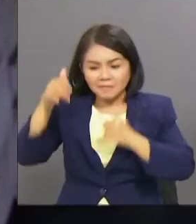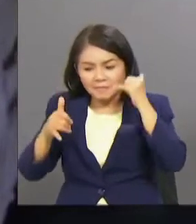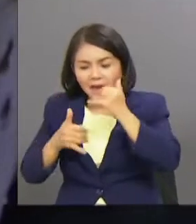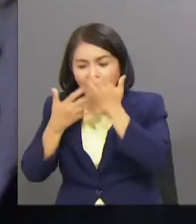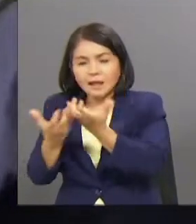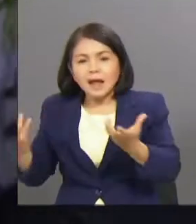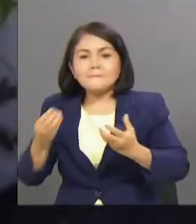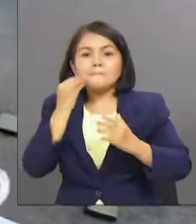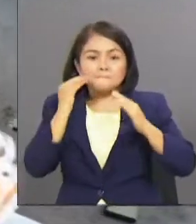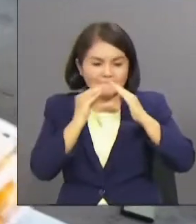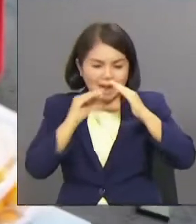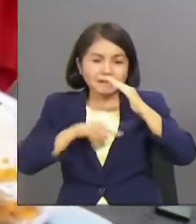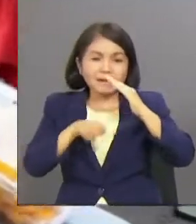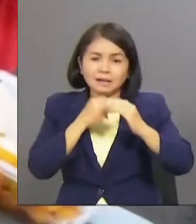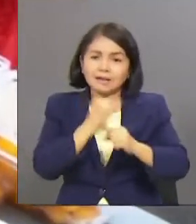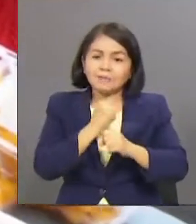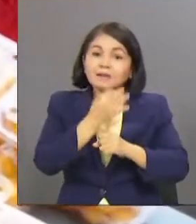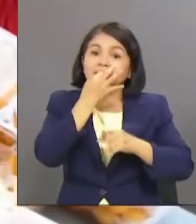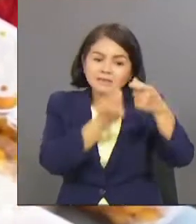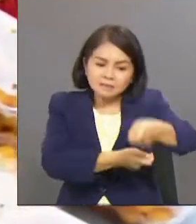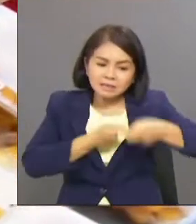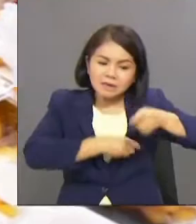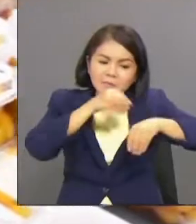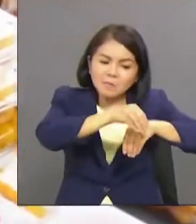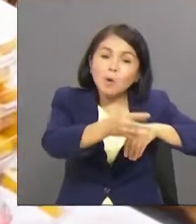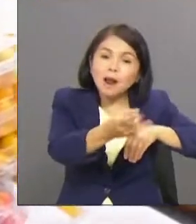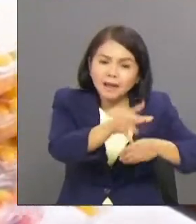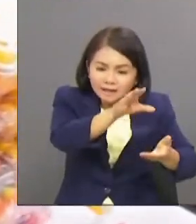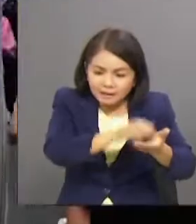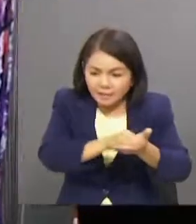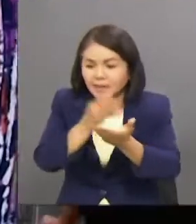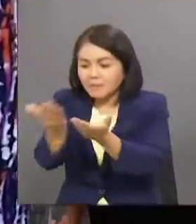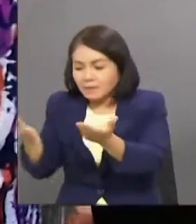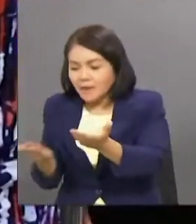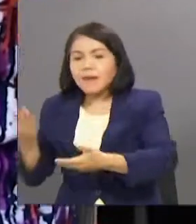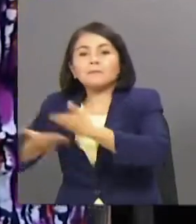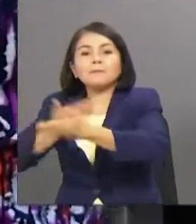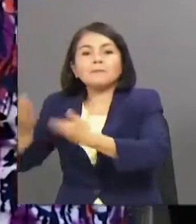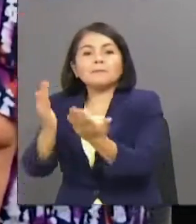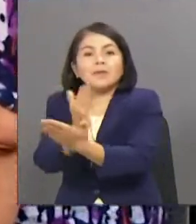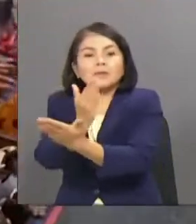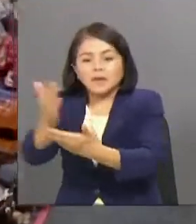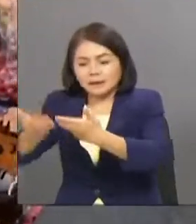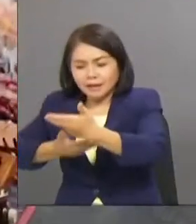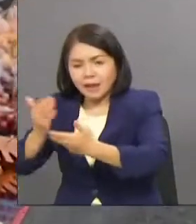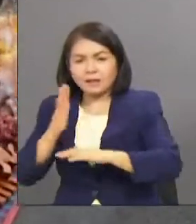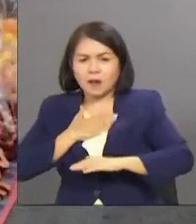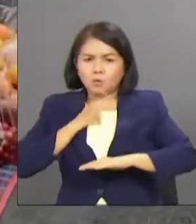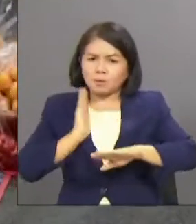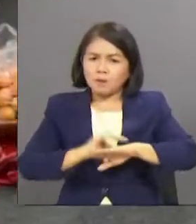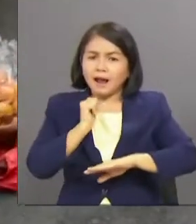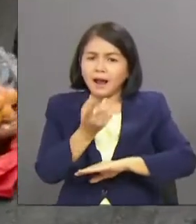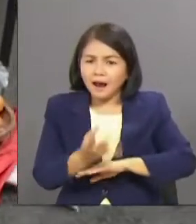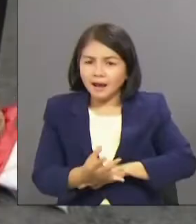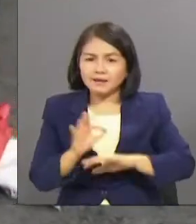ที่อยู่ในบ้านเราทำเกษตรอินทรีย์ในบ้านเราก็จะเอาเกษตรอินทรีย์ออกมาแบ่งปันแล้วเรามีฝีมือในการแปรรูปสิ่